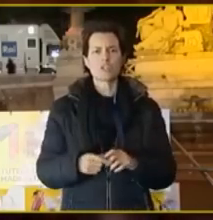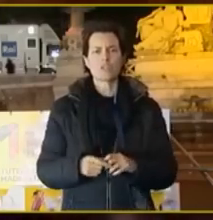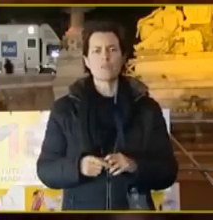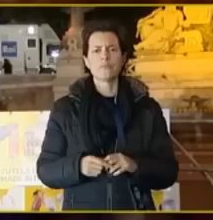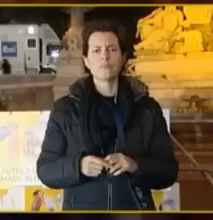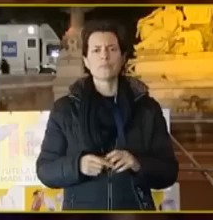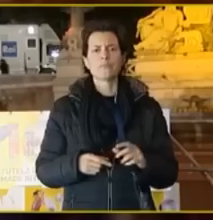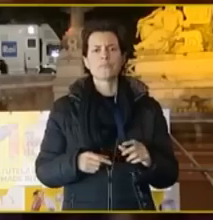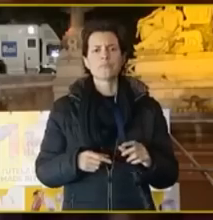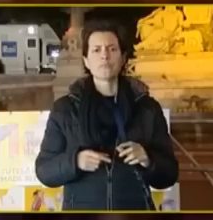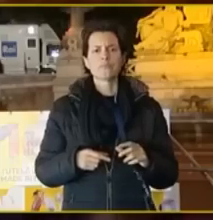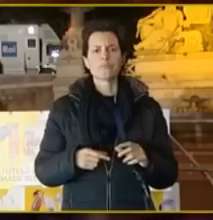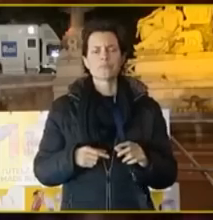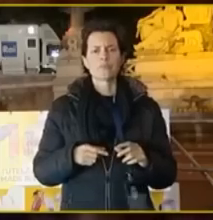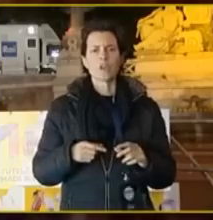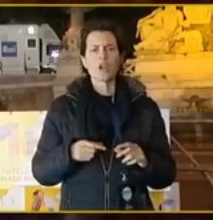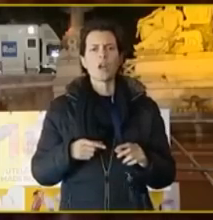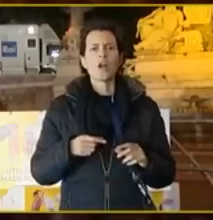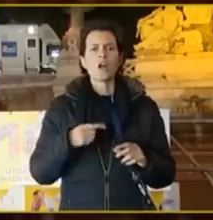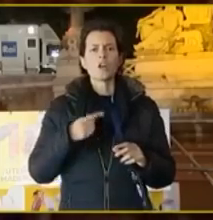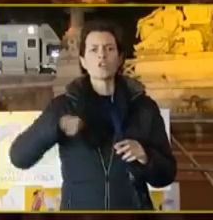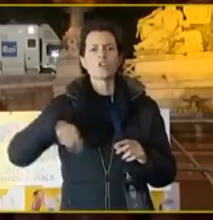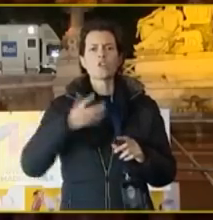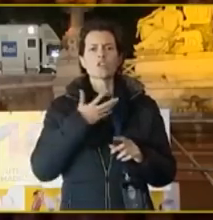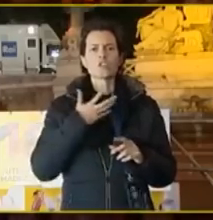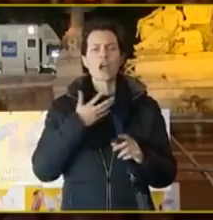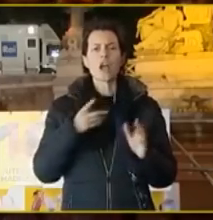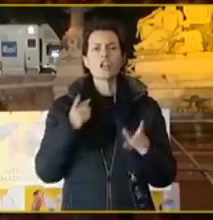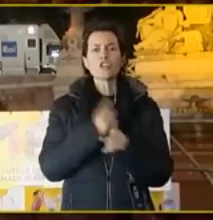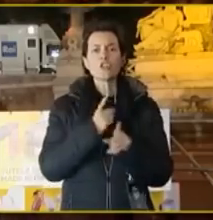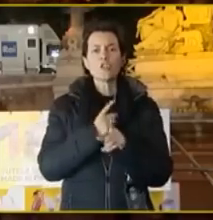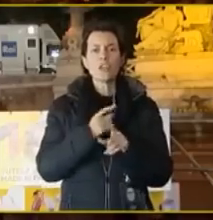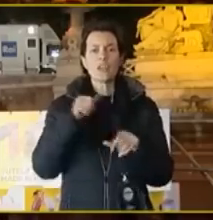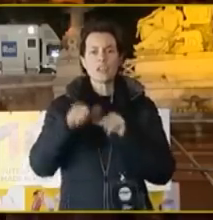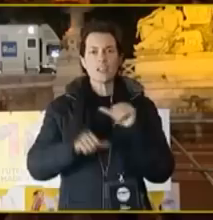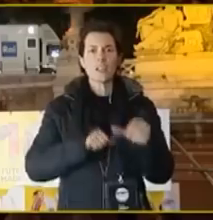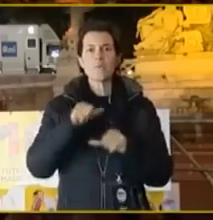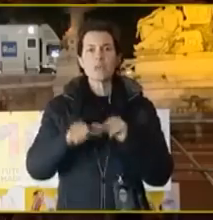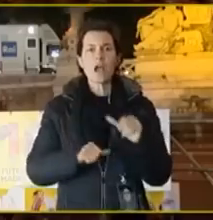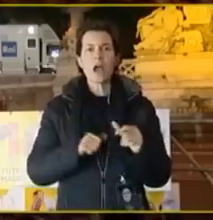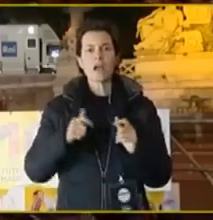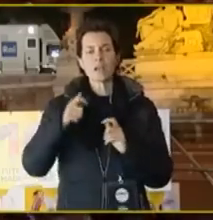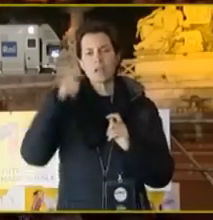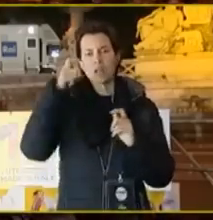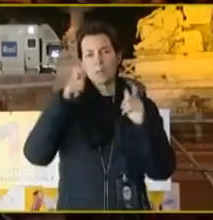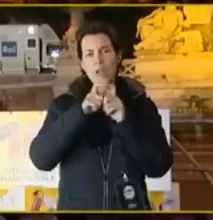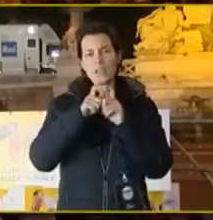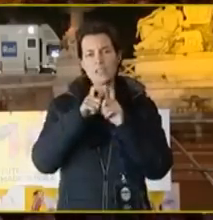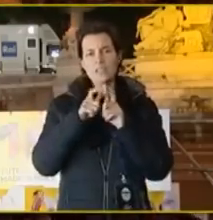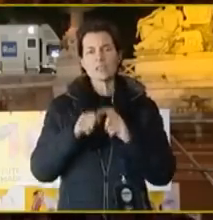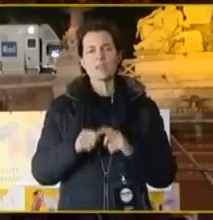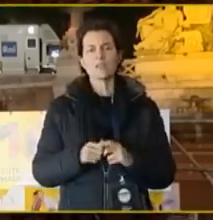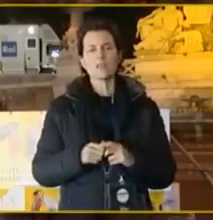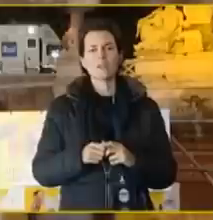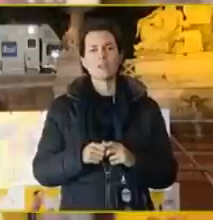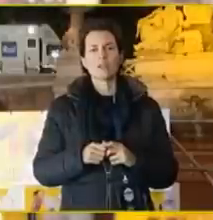Noi abbiamo il dovere di cambiare questo paese. Abbiamo la responsabilità di dotarlo delle nostre competenze per farlo entrare